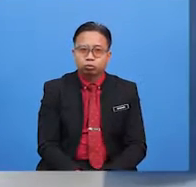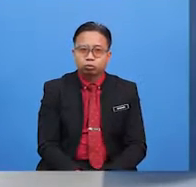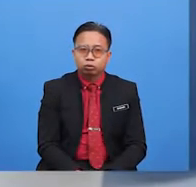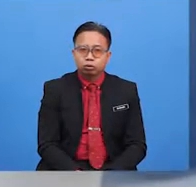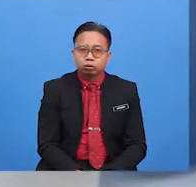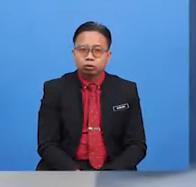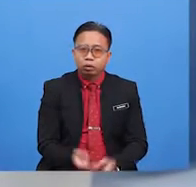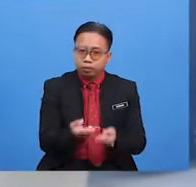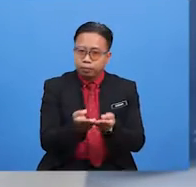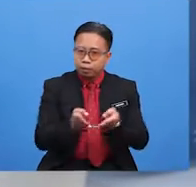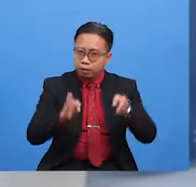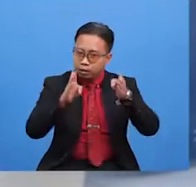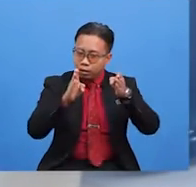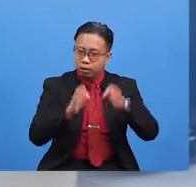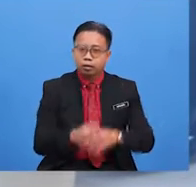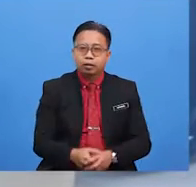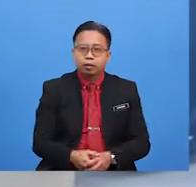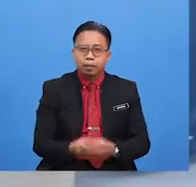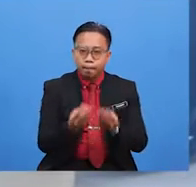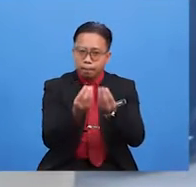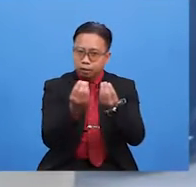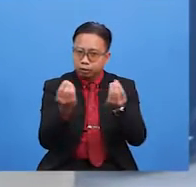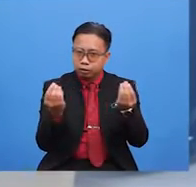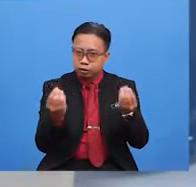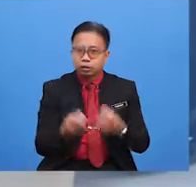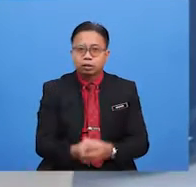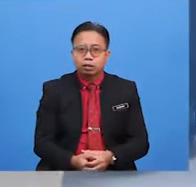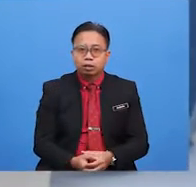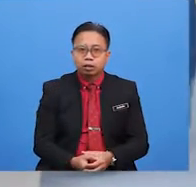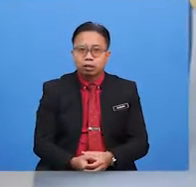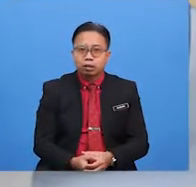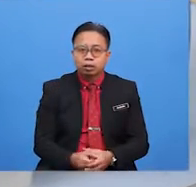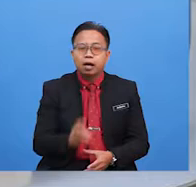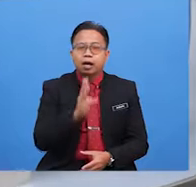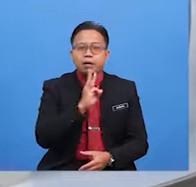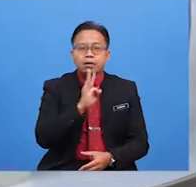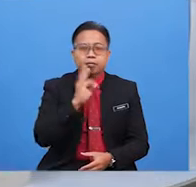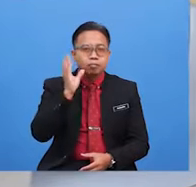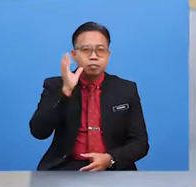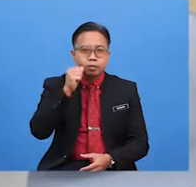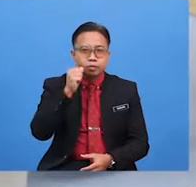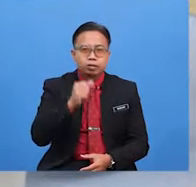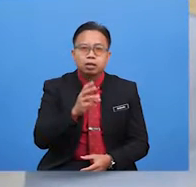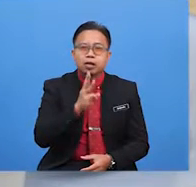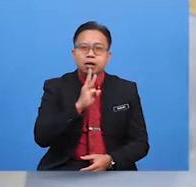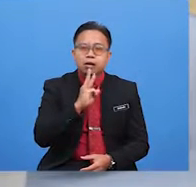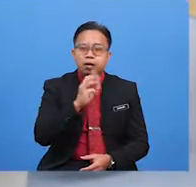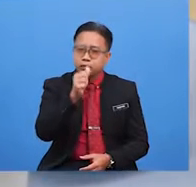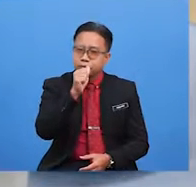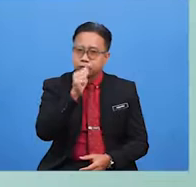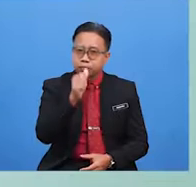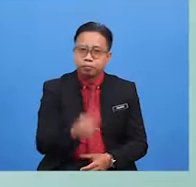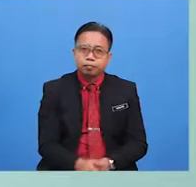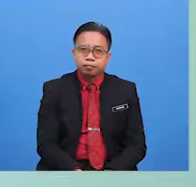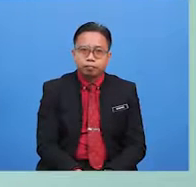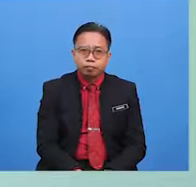kita ada bika, pasir, air sangkut, air minuman.